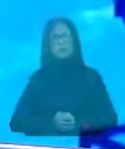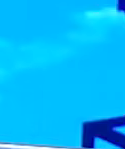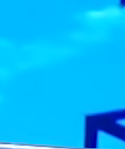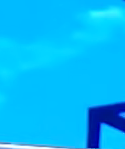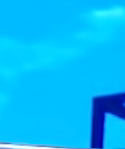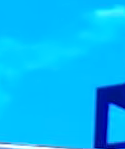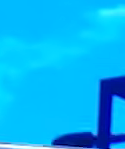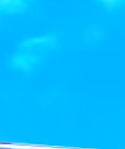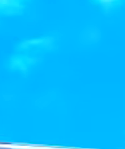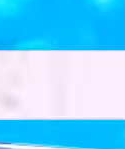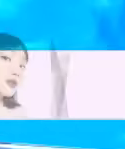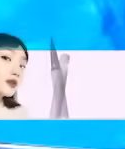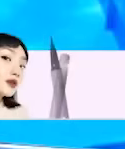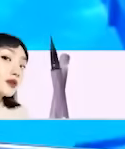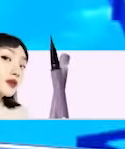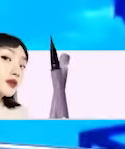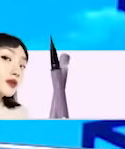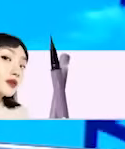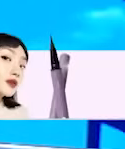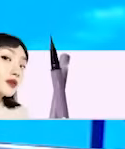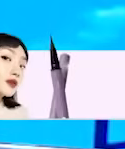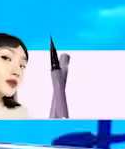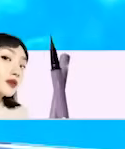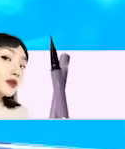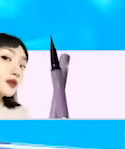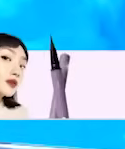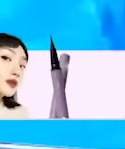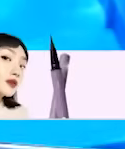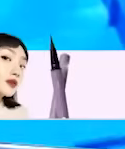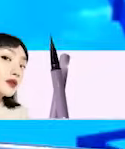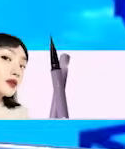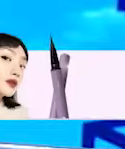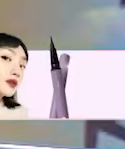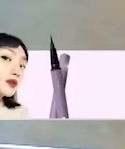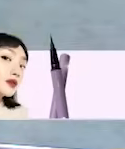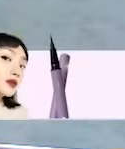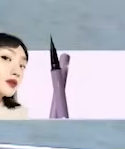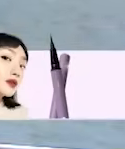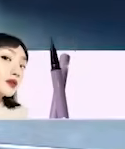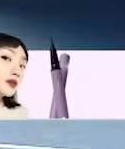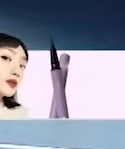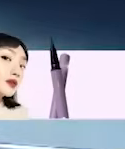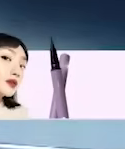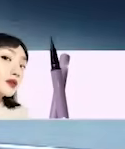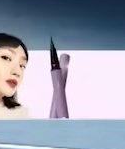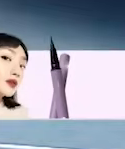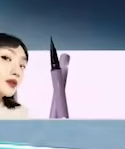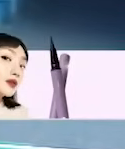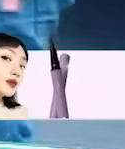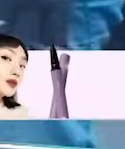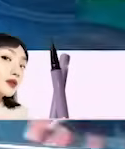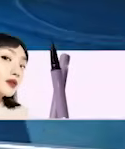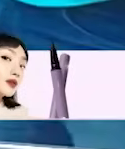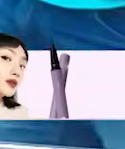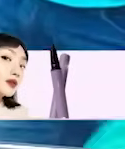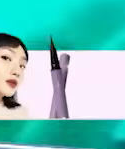Pemirsa, Aliansi Ojol Nasional menggelar aksi unjuk rasa Kamis siang menuntut kepastian payung hukum bagi pengemudi ojek online. Unjuk rasa